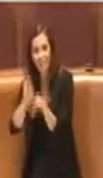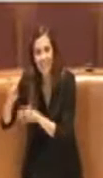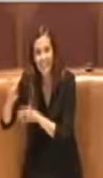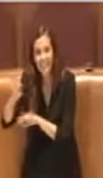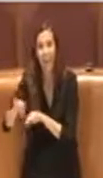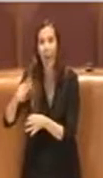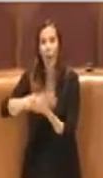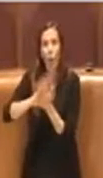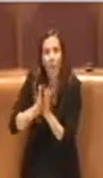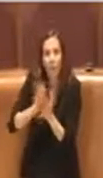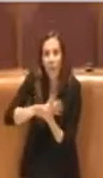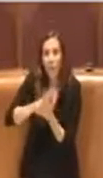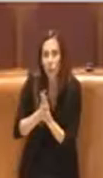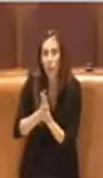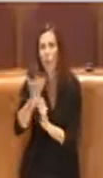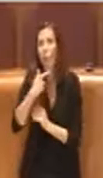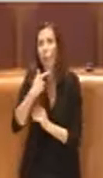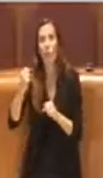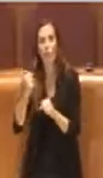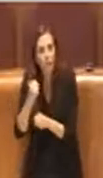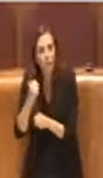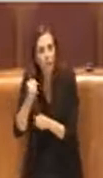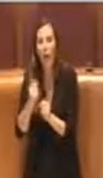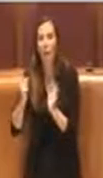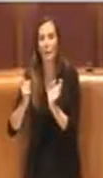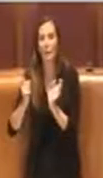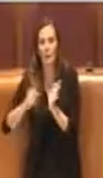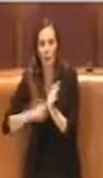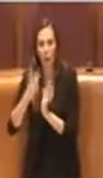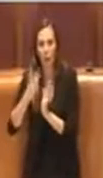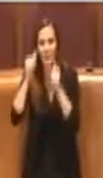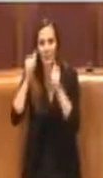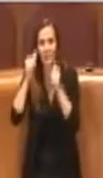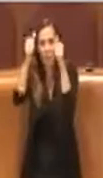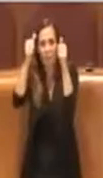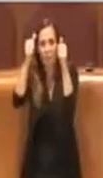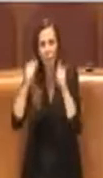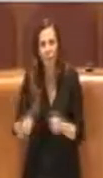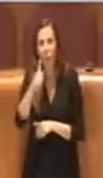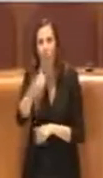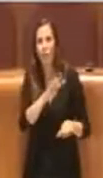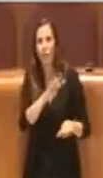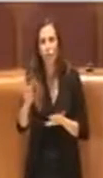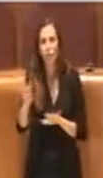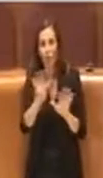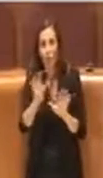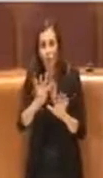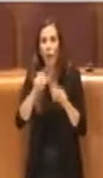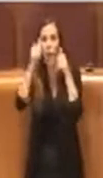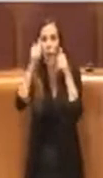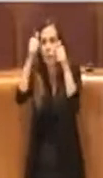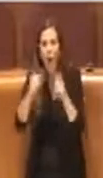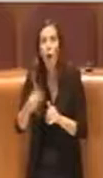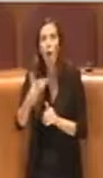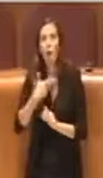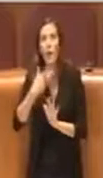convenzioni di cui avevano diritto, previste dal bando del 99.